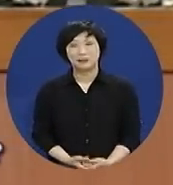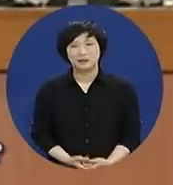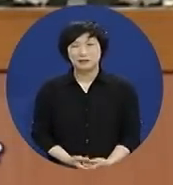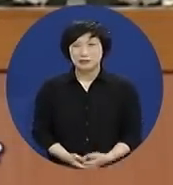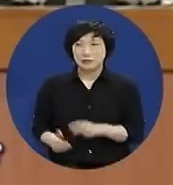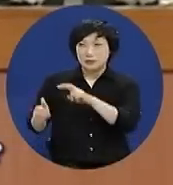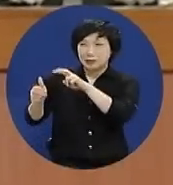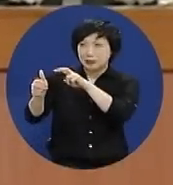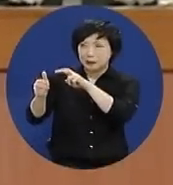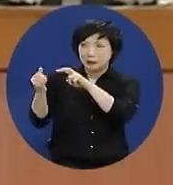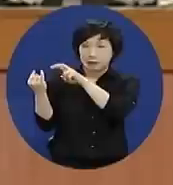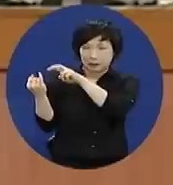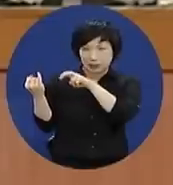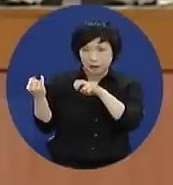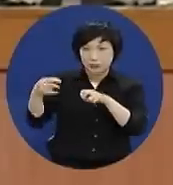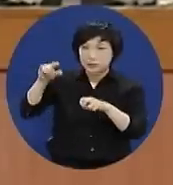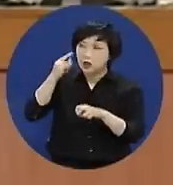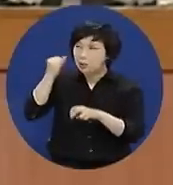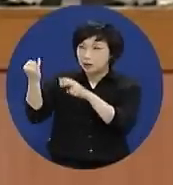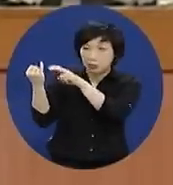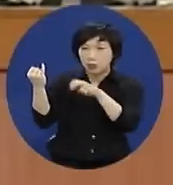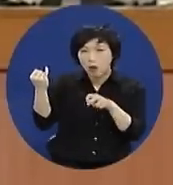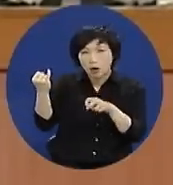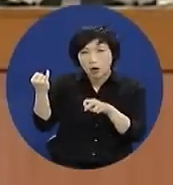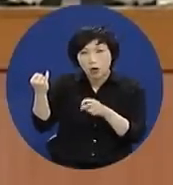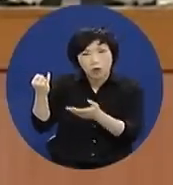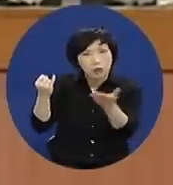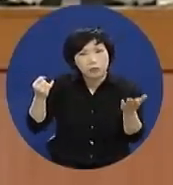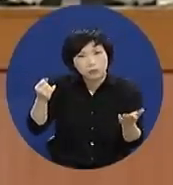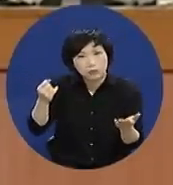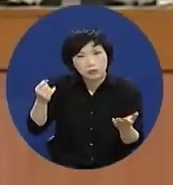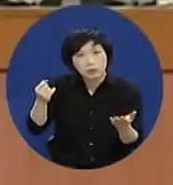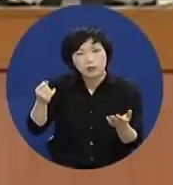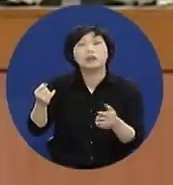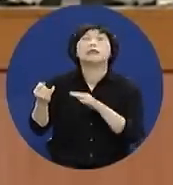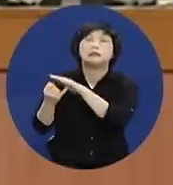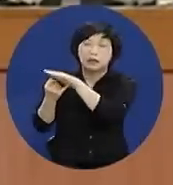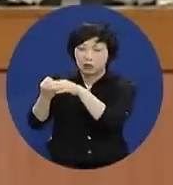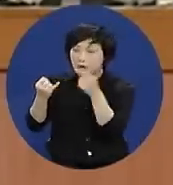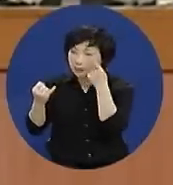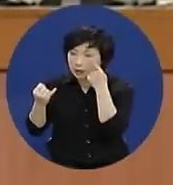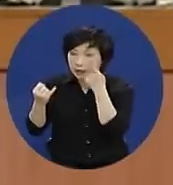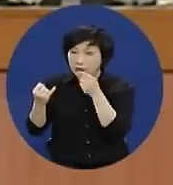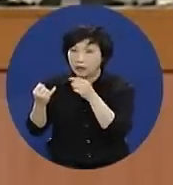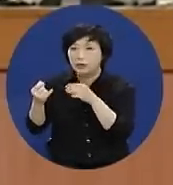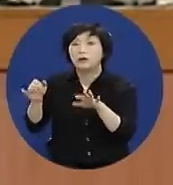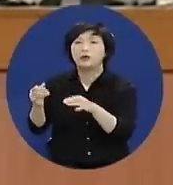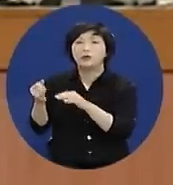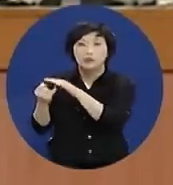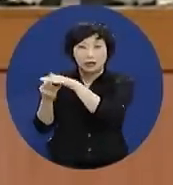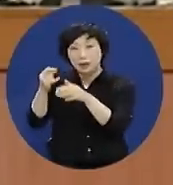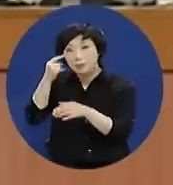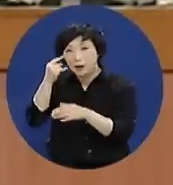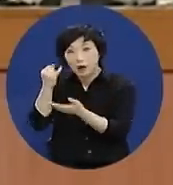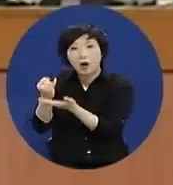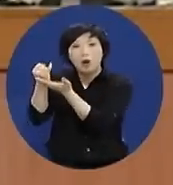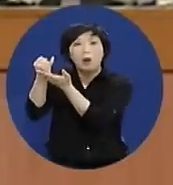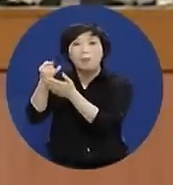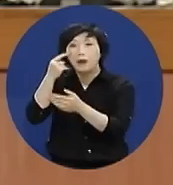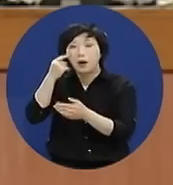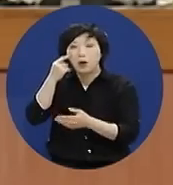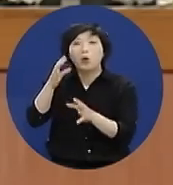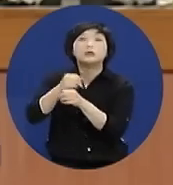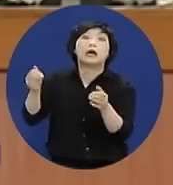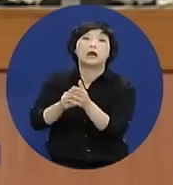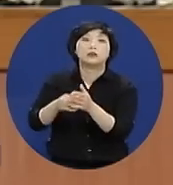ないようにする間ということです皆さん憎んでいる姑がいますか一度愛してみてくださいいつまで